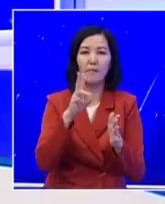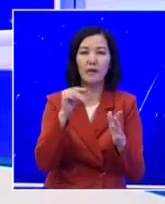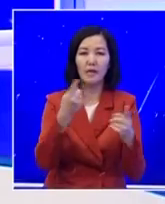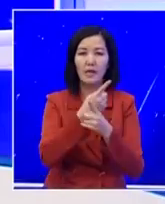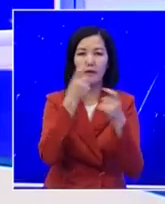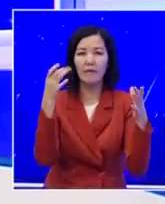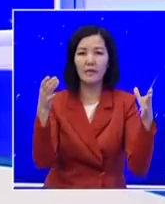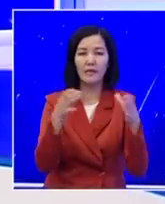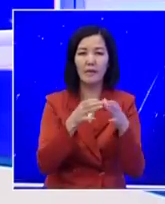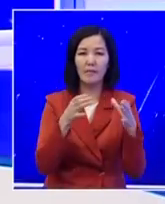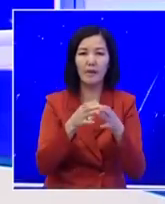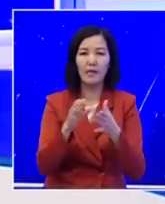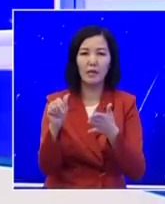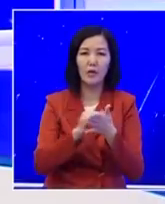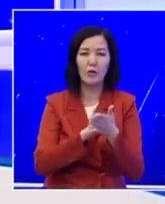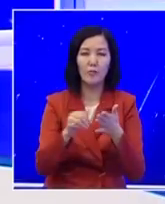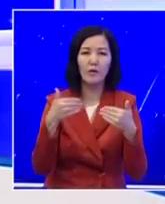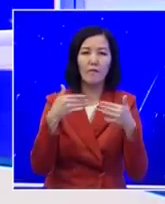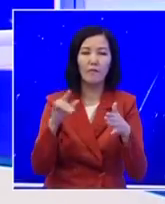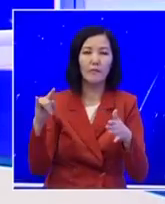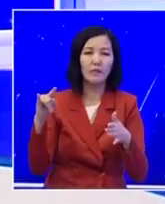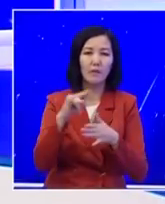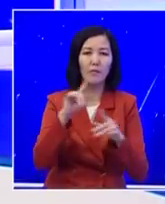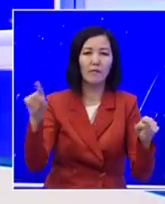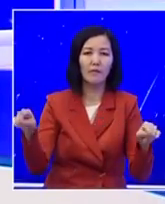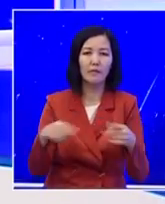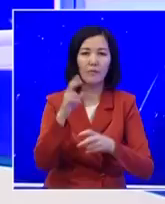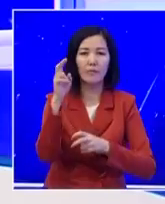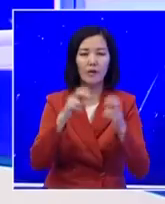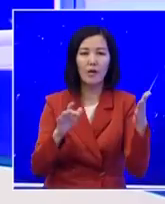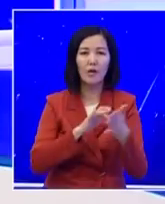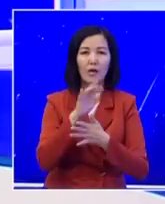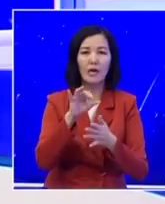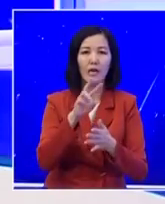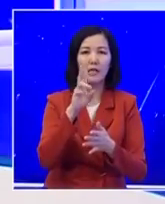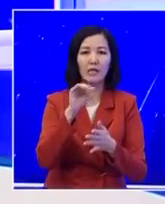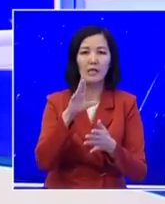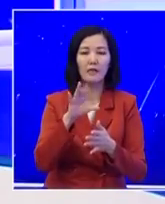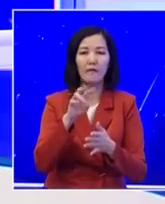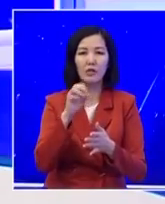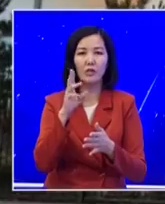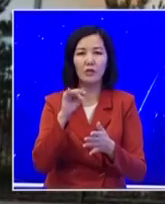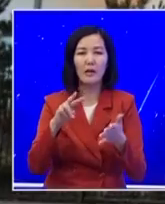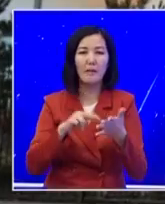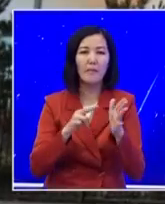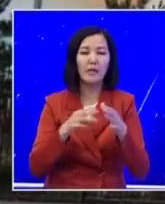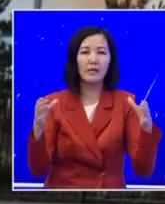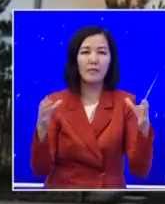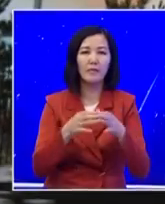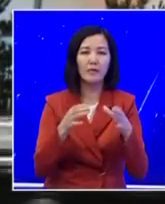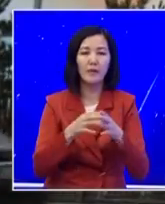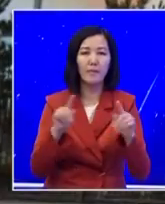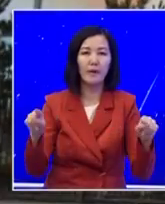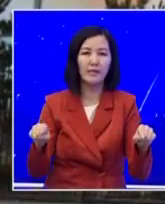компании. Как отмечается в документе, выпуск самолетов возобновлен на предприятии в городе Рентон, штат Вашингтон. В планах компании